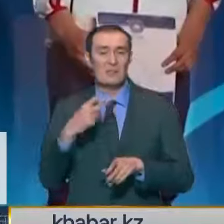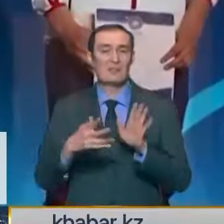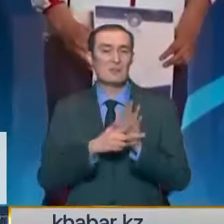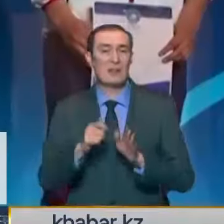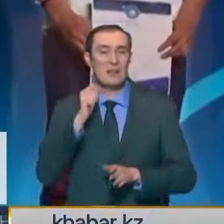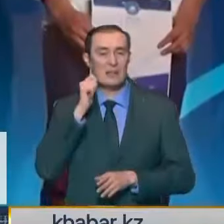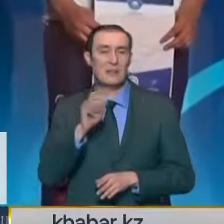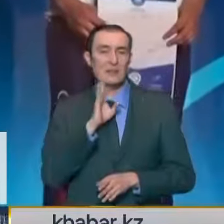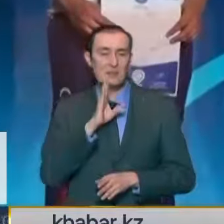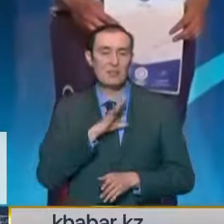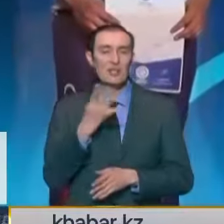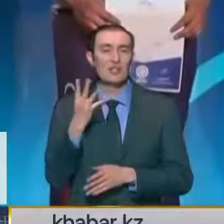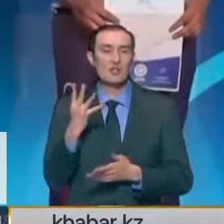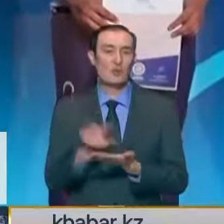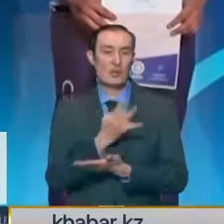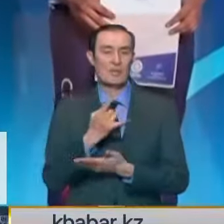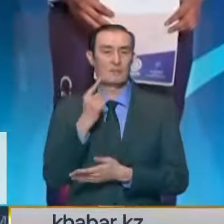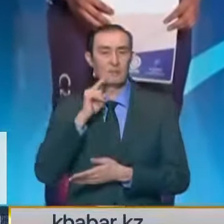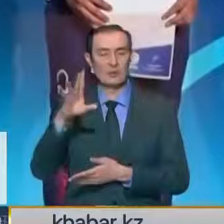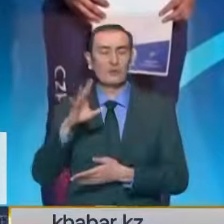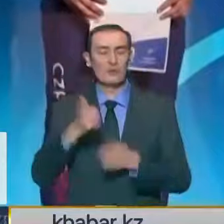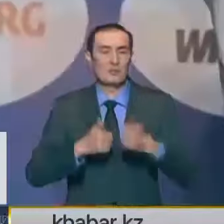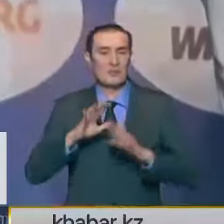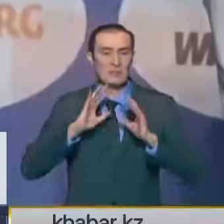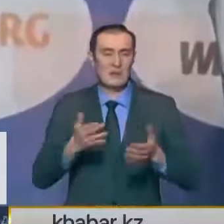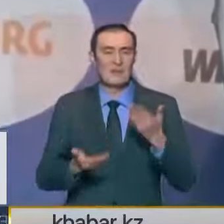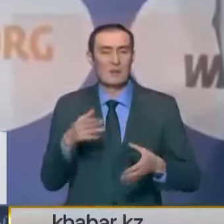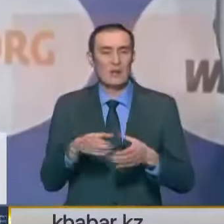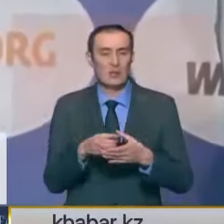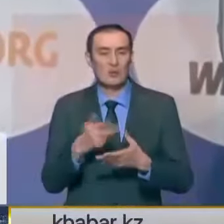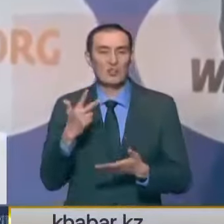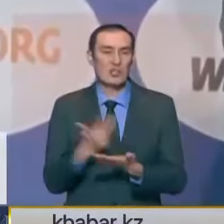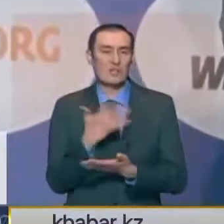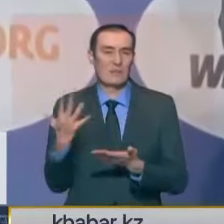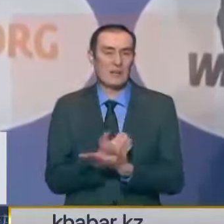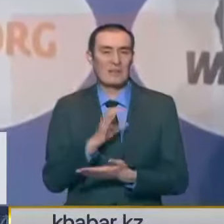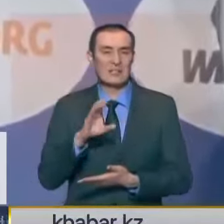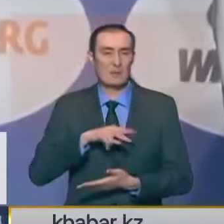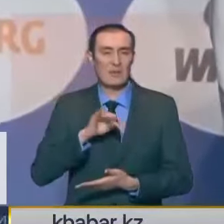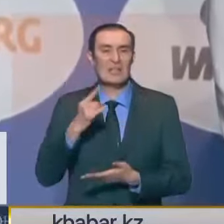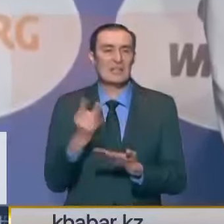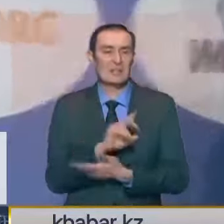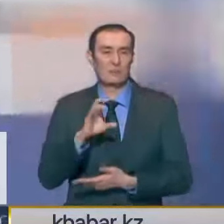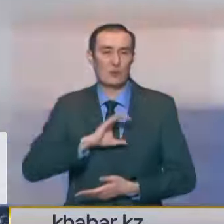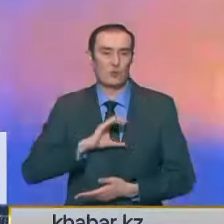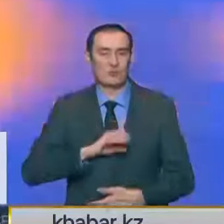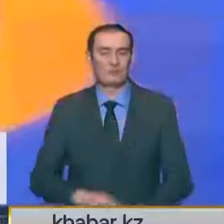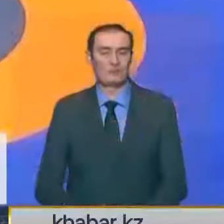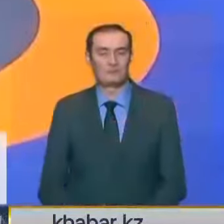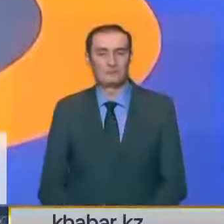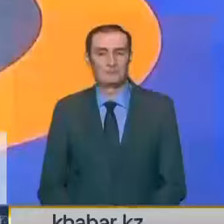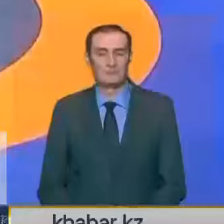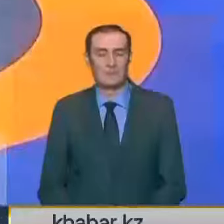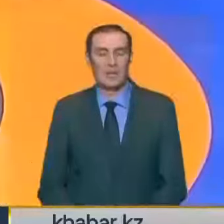восьмилетняя казахстанка стала четырёхкратный призёром чемпионатов мира в этой весовой категории она трижды выигрывала серебро и один раз бронзу